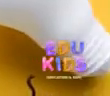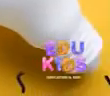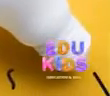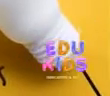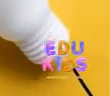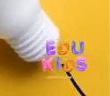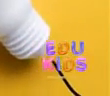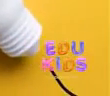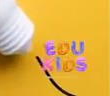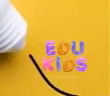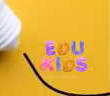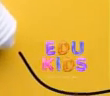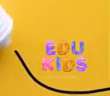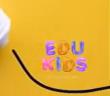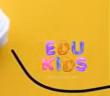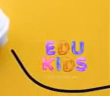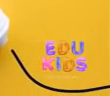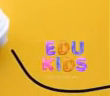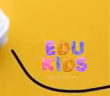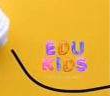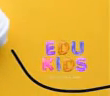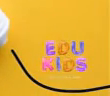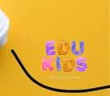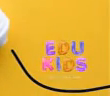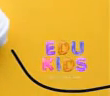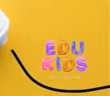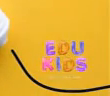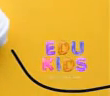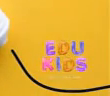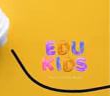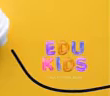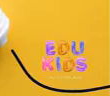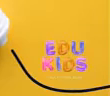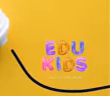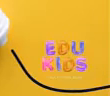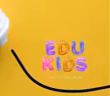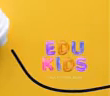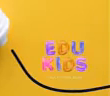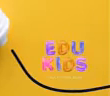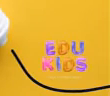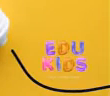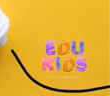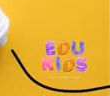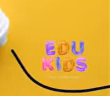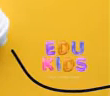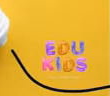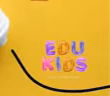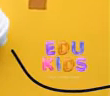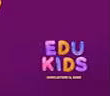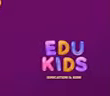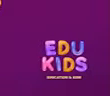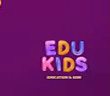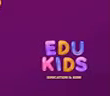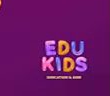bo'lmaganida edi, ikkita chaqmoq toshni bir-biriga urib, olovni, Thomas Edison elektr lampasini, Leonardo da Vinci parashutni ixtiro qilmagan bo'lar